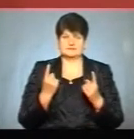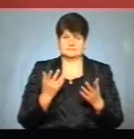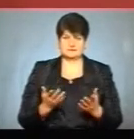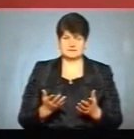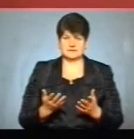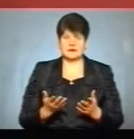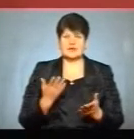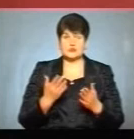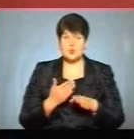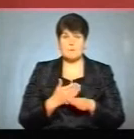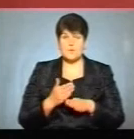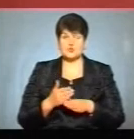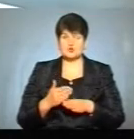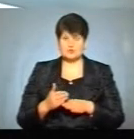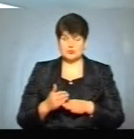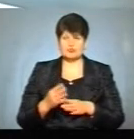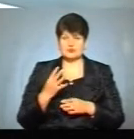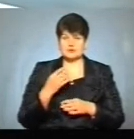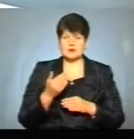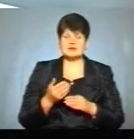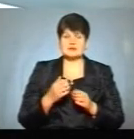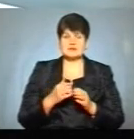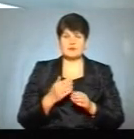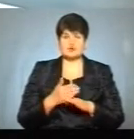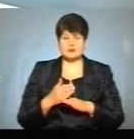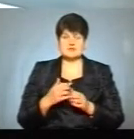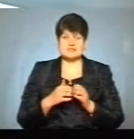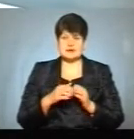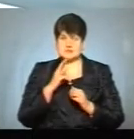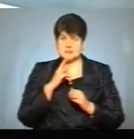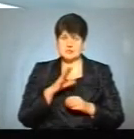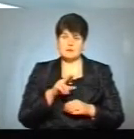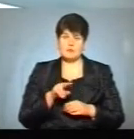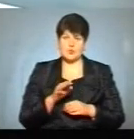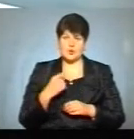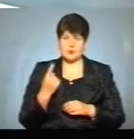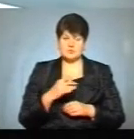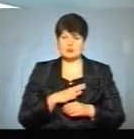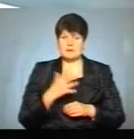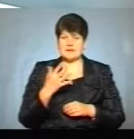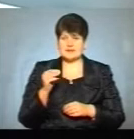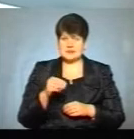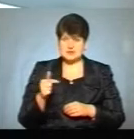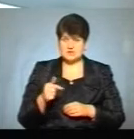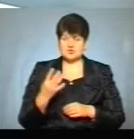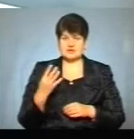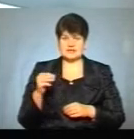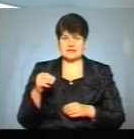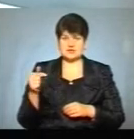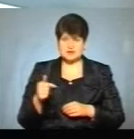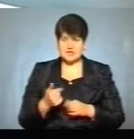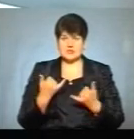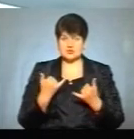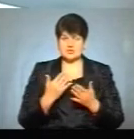Тобто, якщо, можливо, років 4 тому середня заробітна плата була по області, там 5 тисяч, там 4 тисячі, а на сьогодні